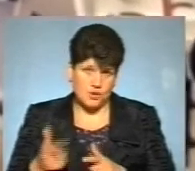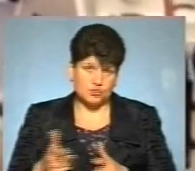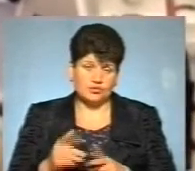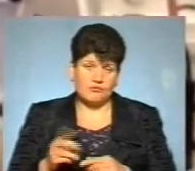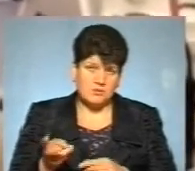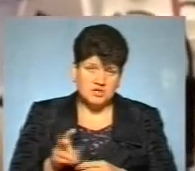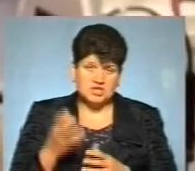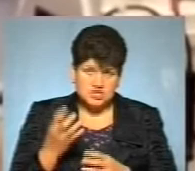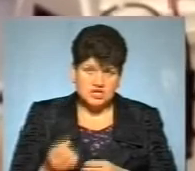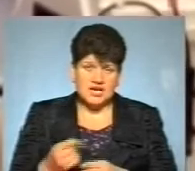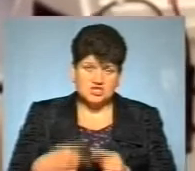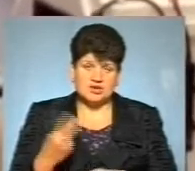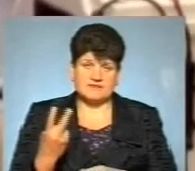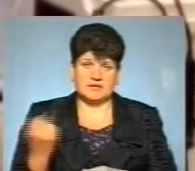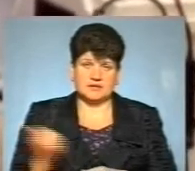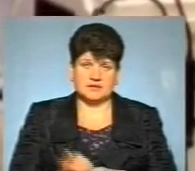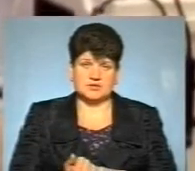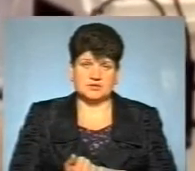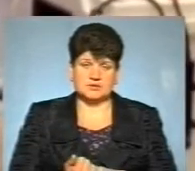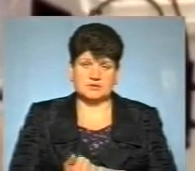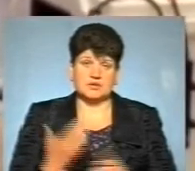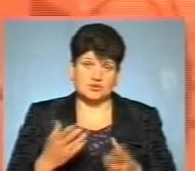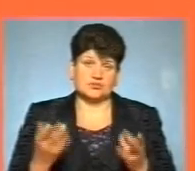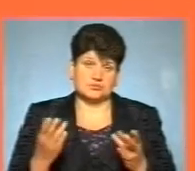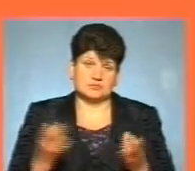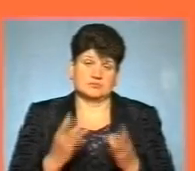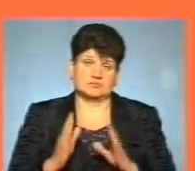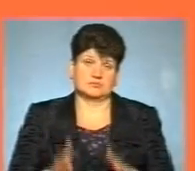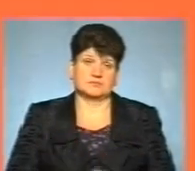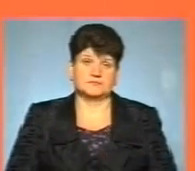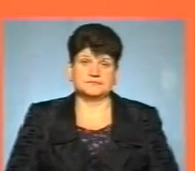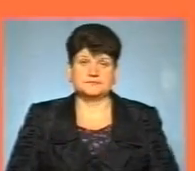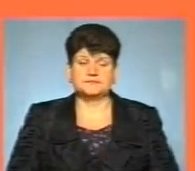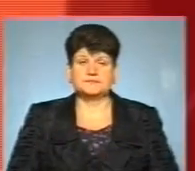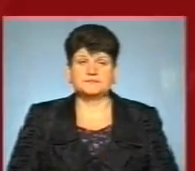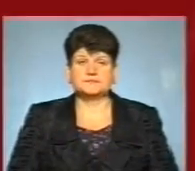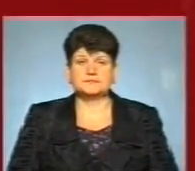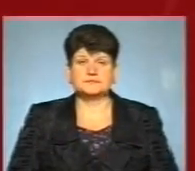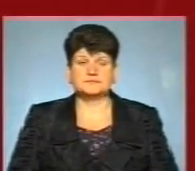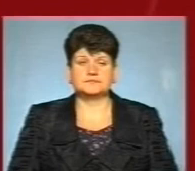через 2 тижні знову, якщо буде необхідність.